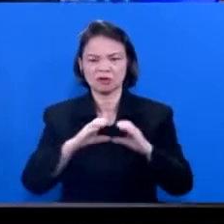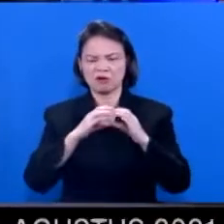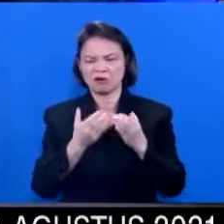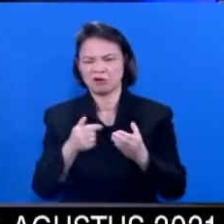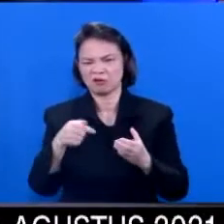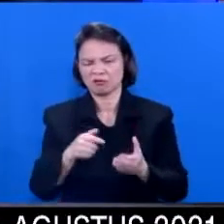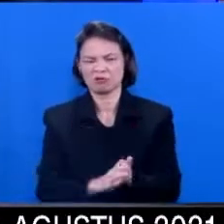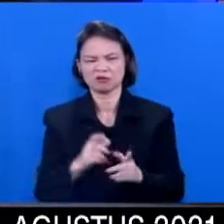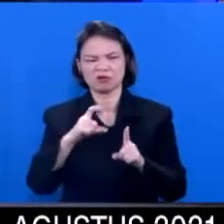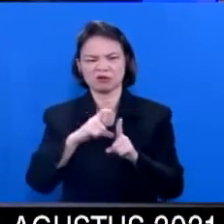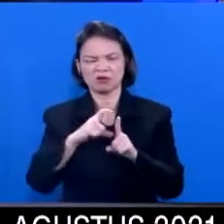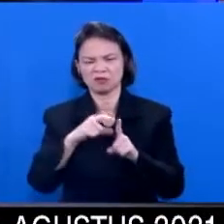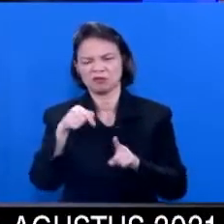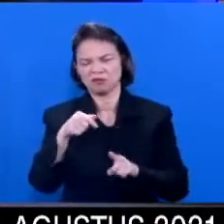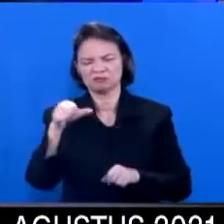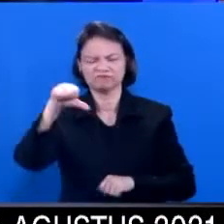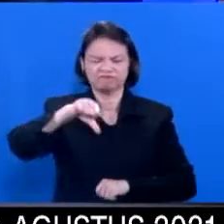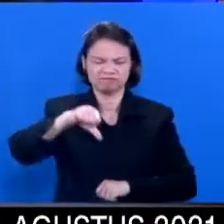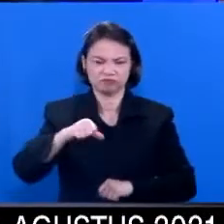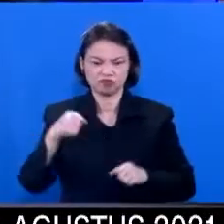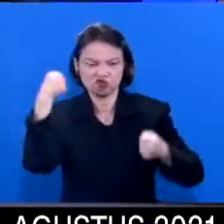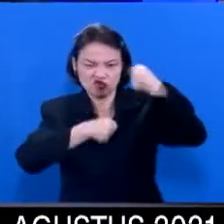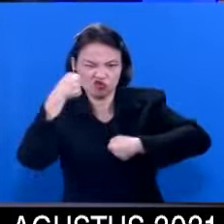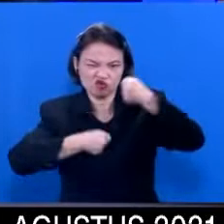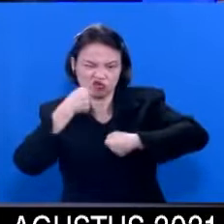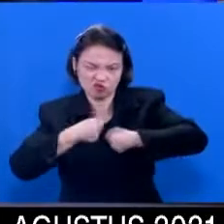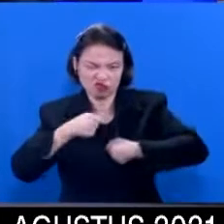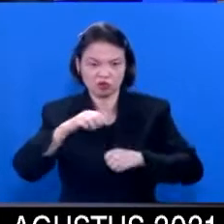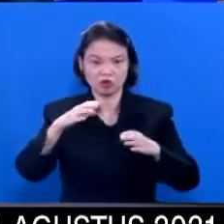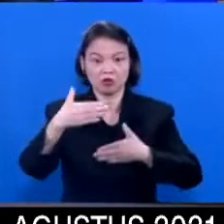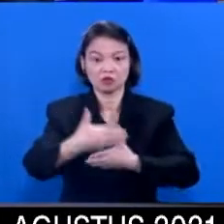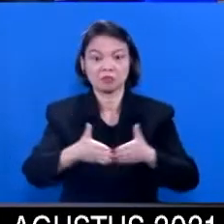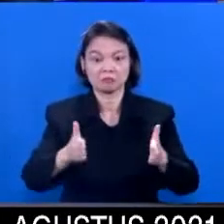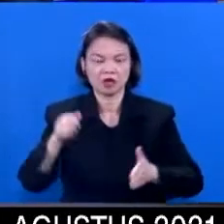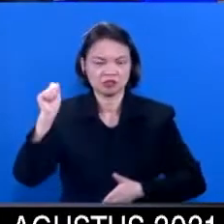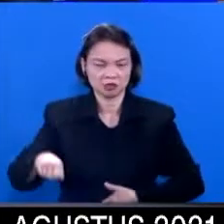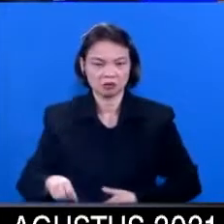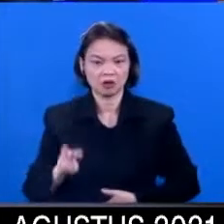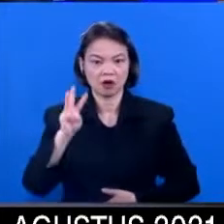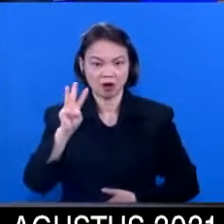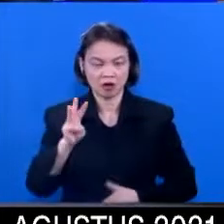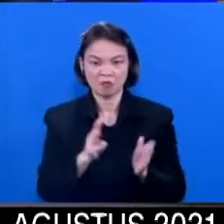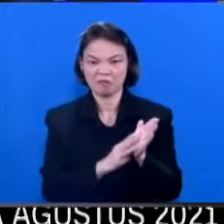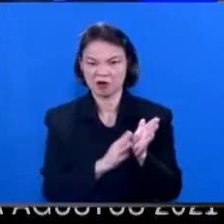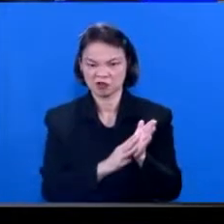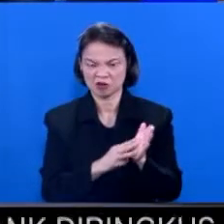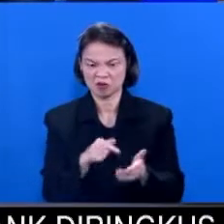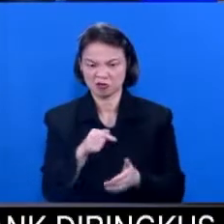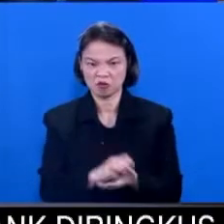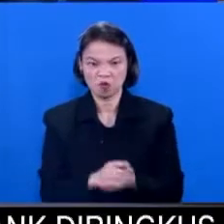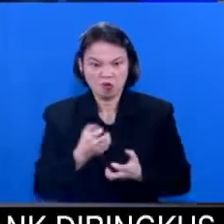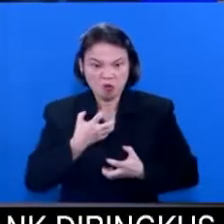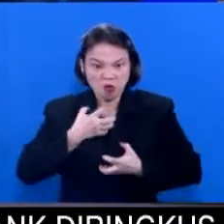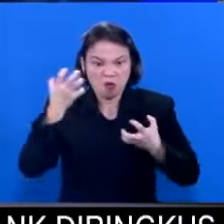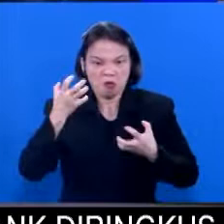sorotan. Di bulan Agustus ini, selain adu jotos di ruang sidang, sedikitnya tercatat ada 3 ulah anggota DPRD yang memantik kehebohan